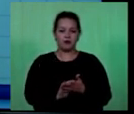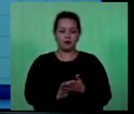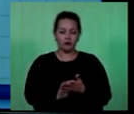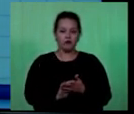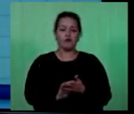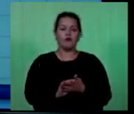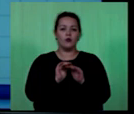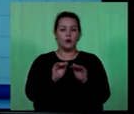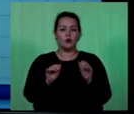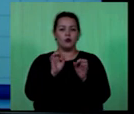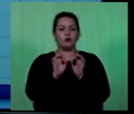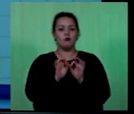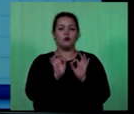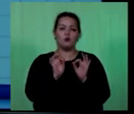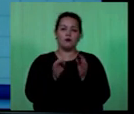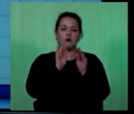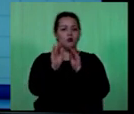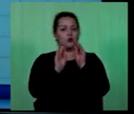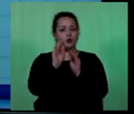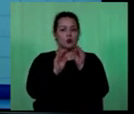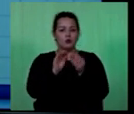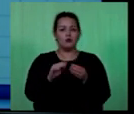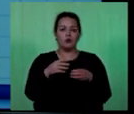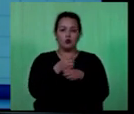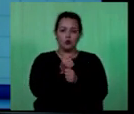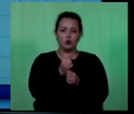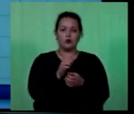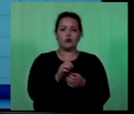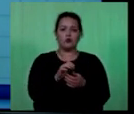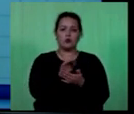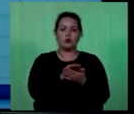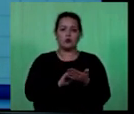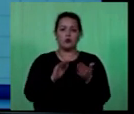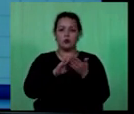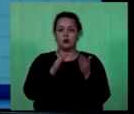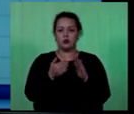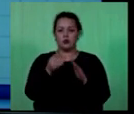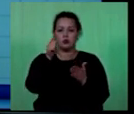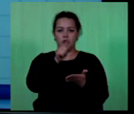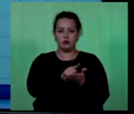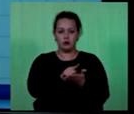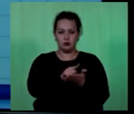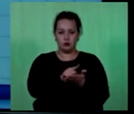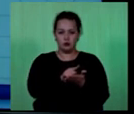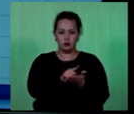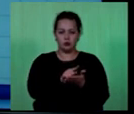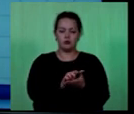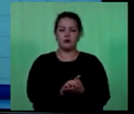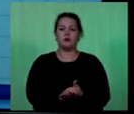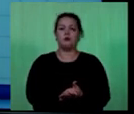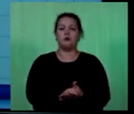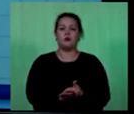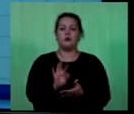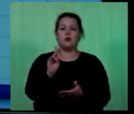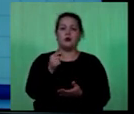пожалуйста правильно ли вы составили краткую запись условия задачи на